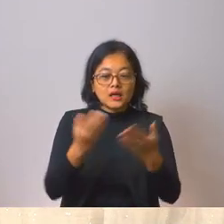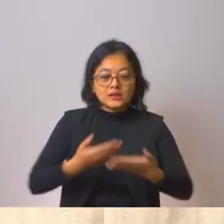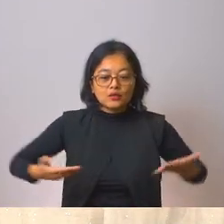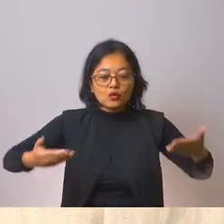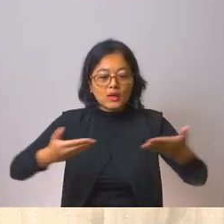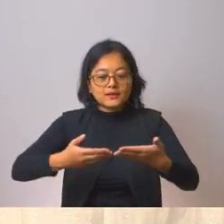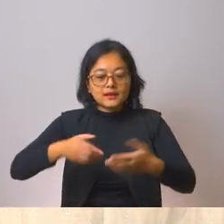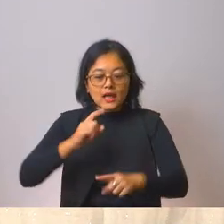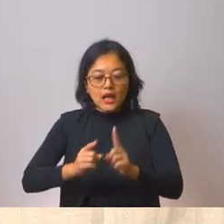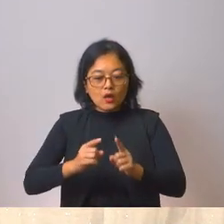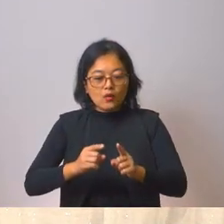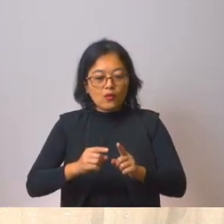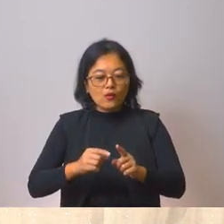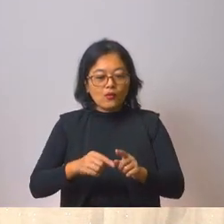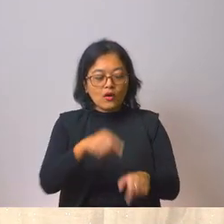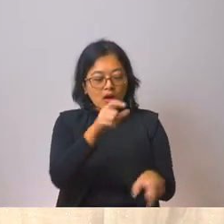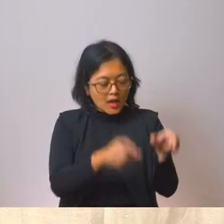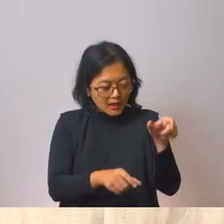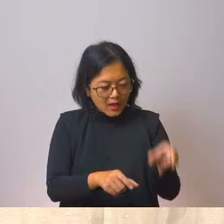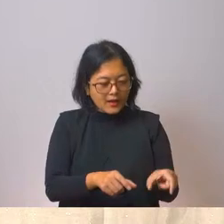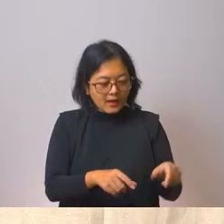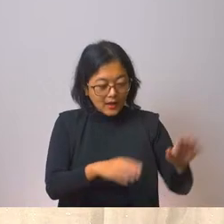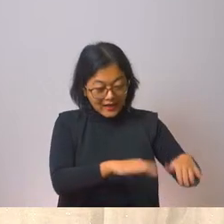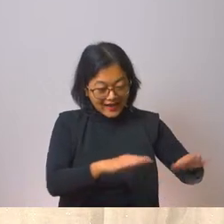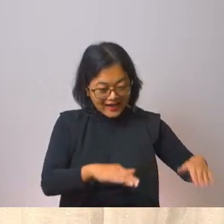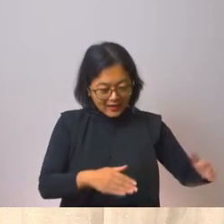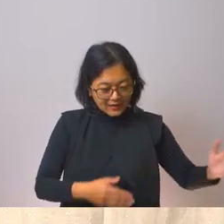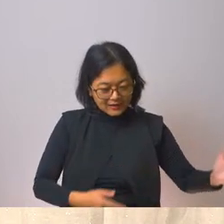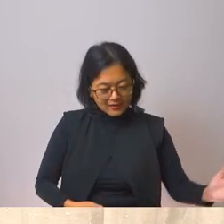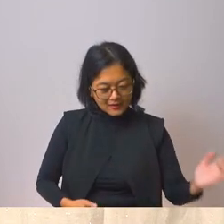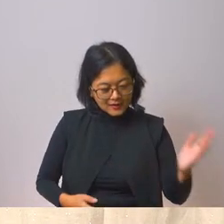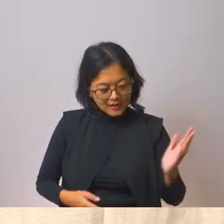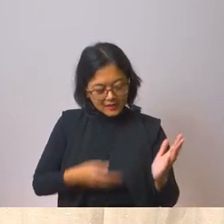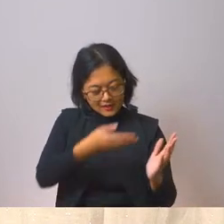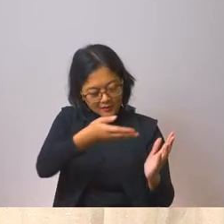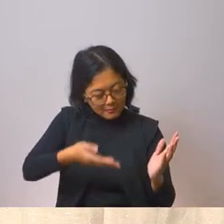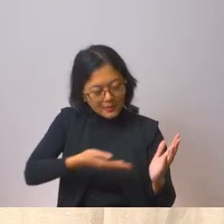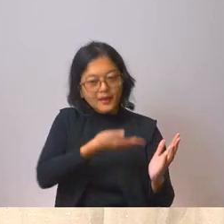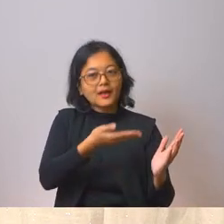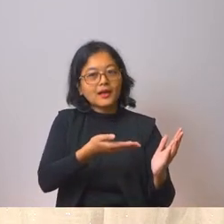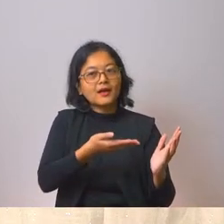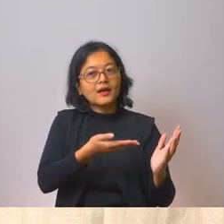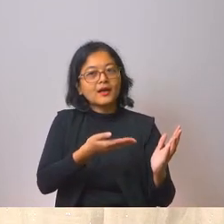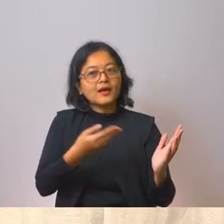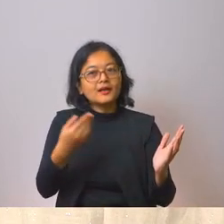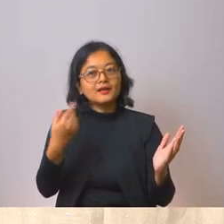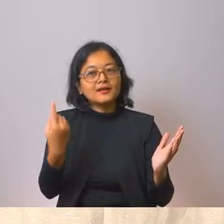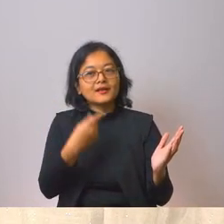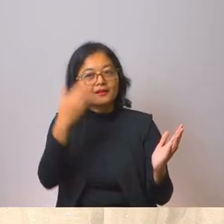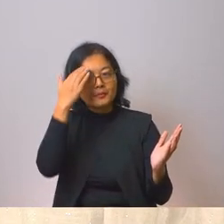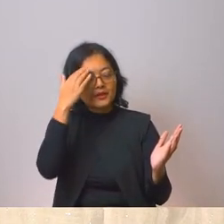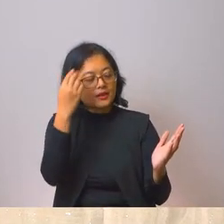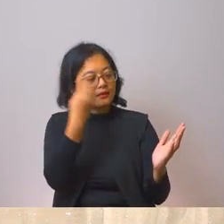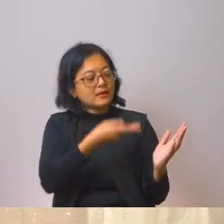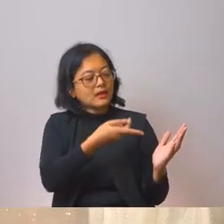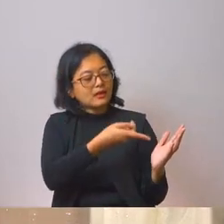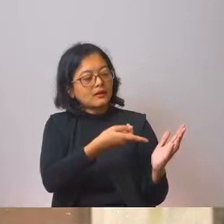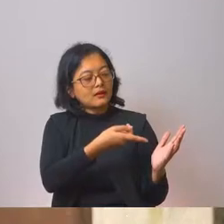istilahnya ageis, ya, ageisme, tulisannya